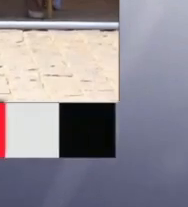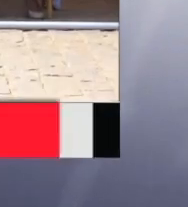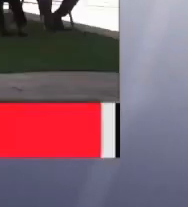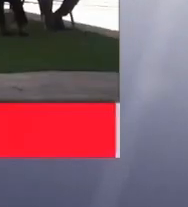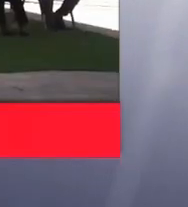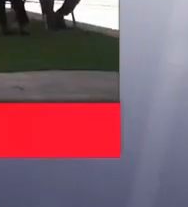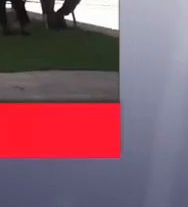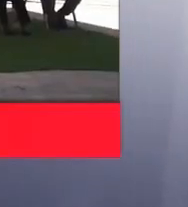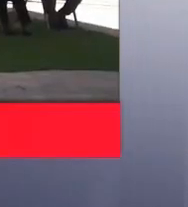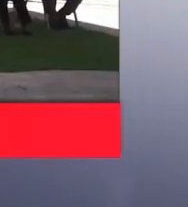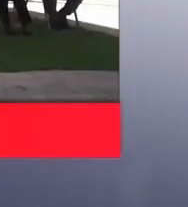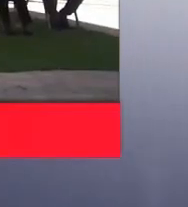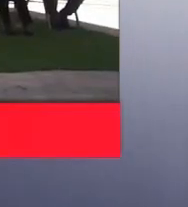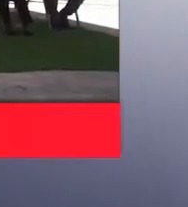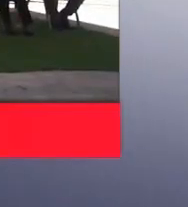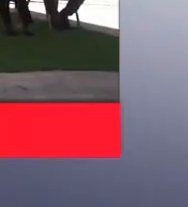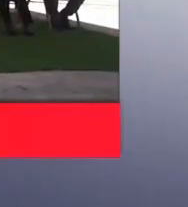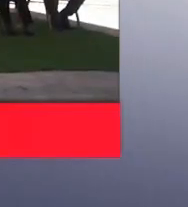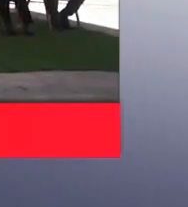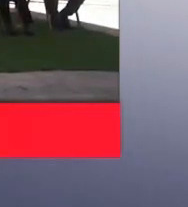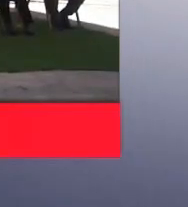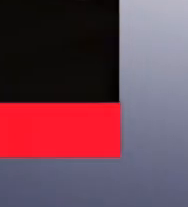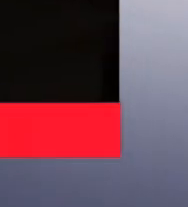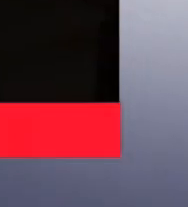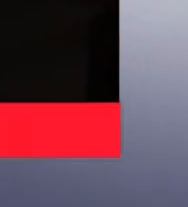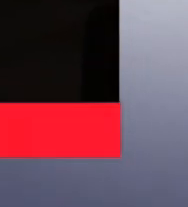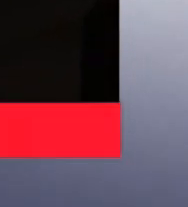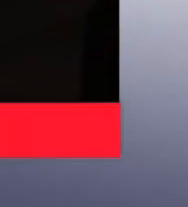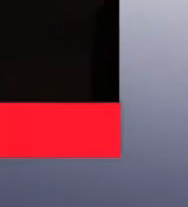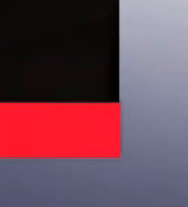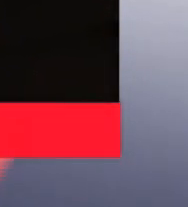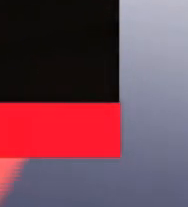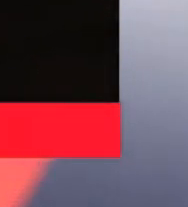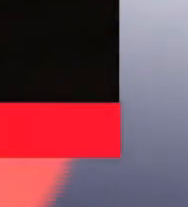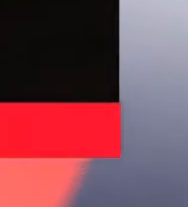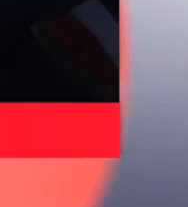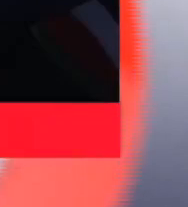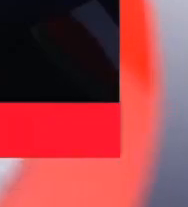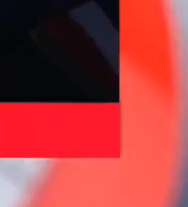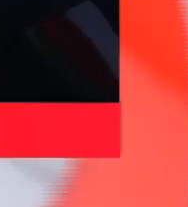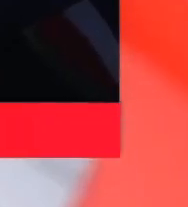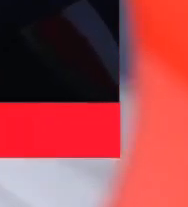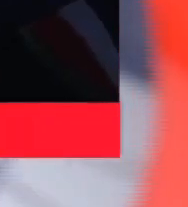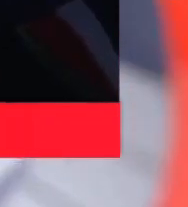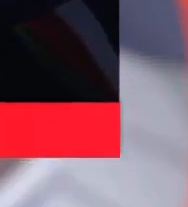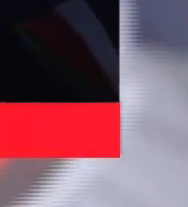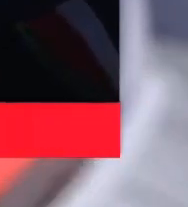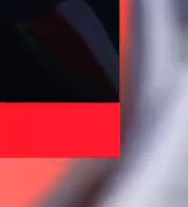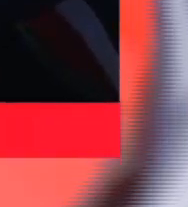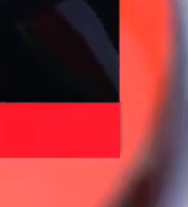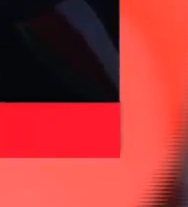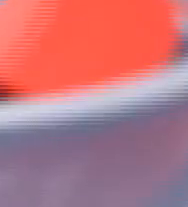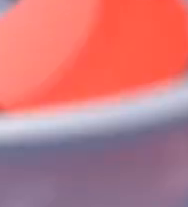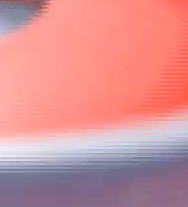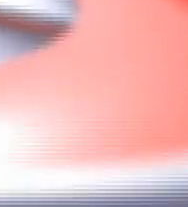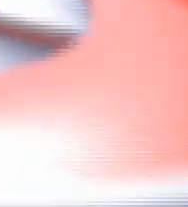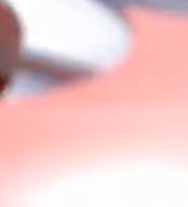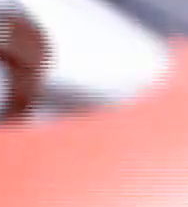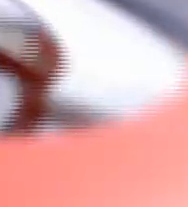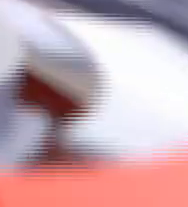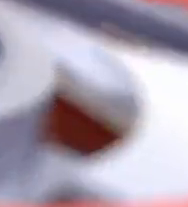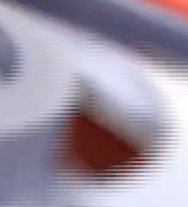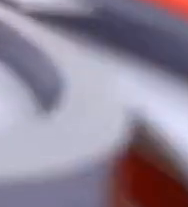Ny faritra matsetra ambony ny filoandry rajoelina nanokatra ny CTC 19 no sady nitokana fototra fitrasa